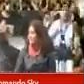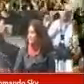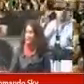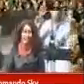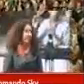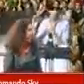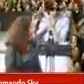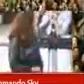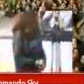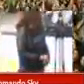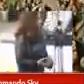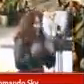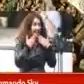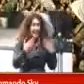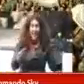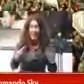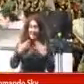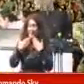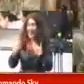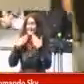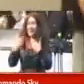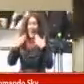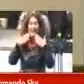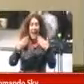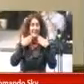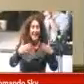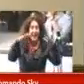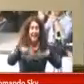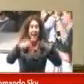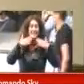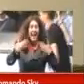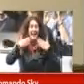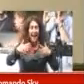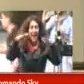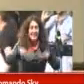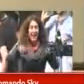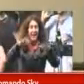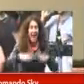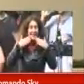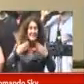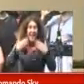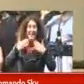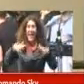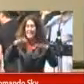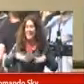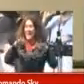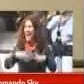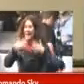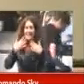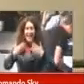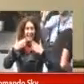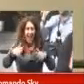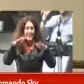Scusate l'emozione, ma io di solito parlo con al massimo 10 persone e in